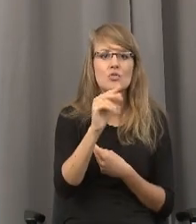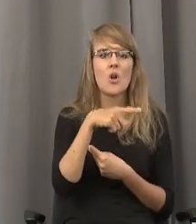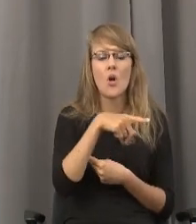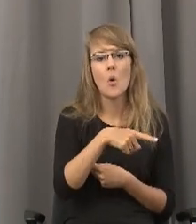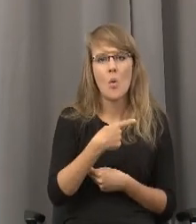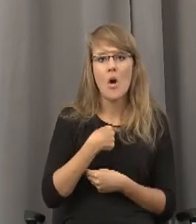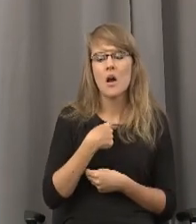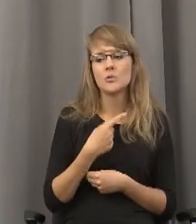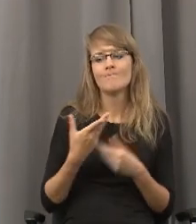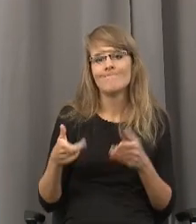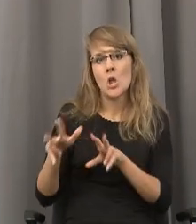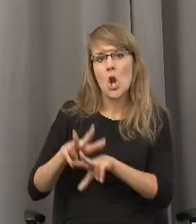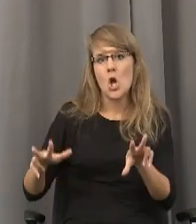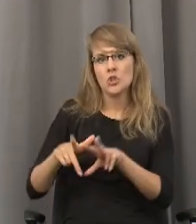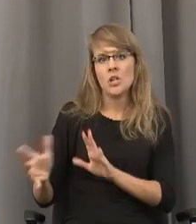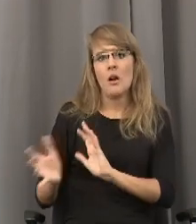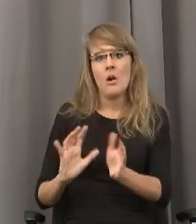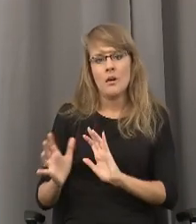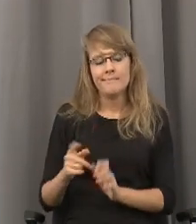się rodzina chorym.